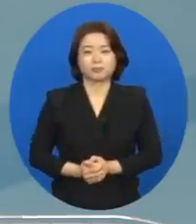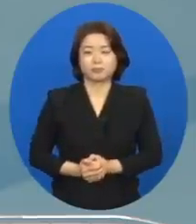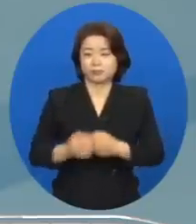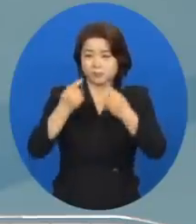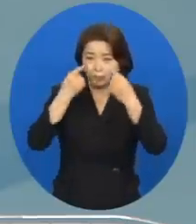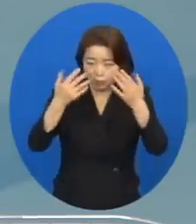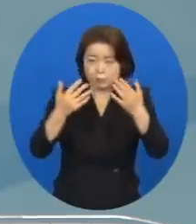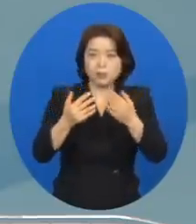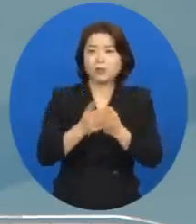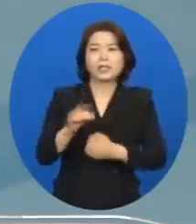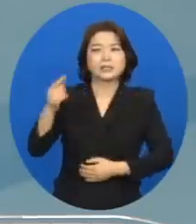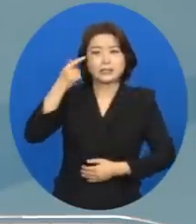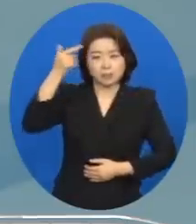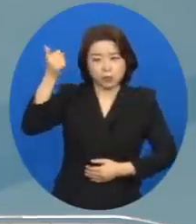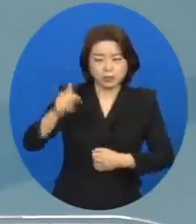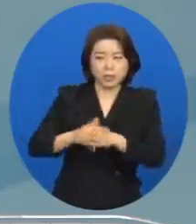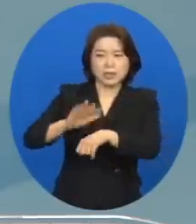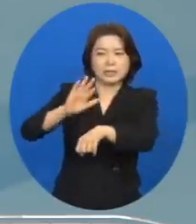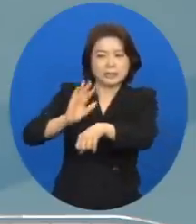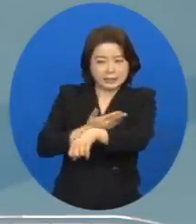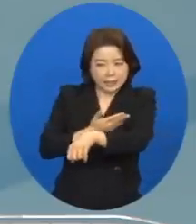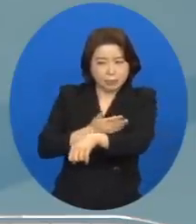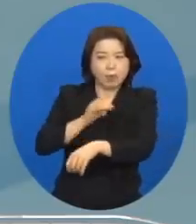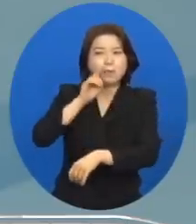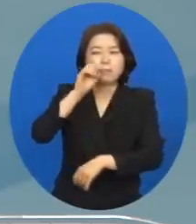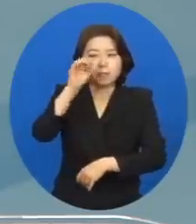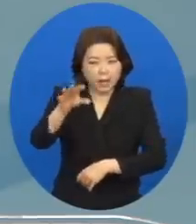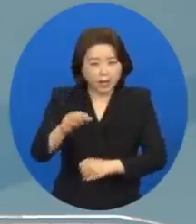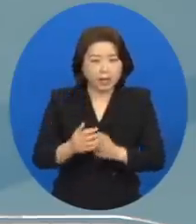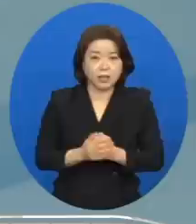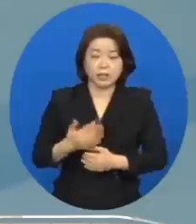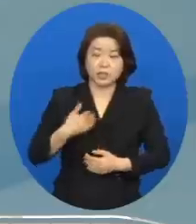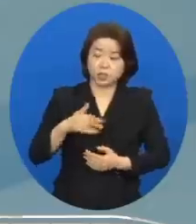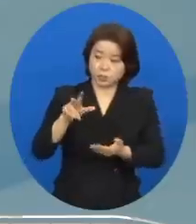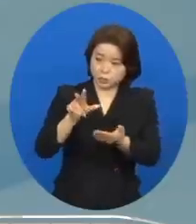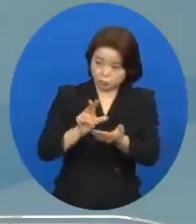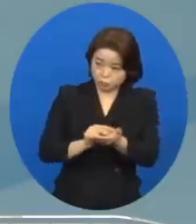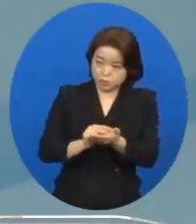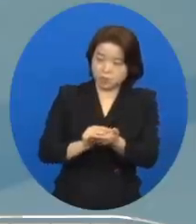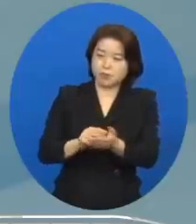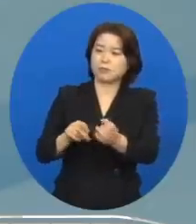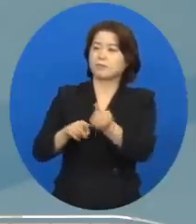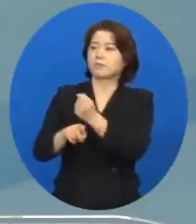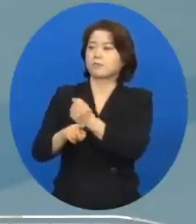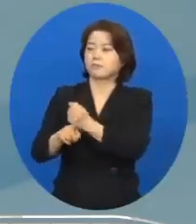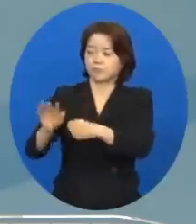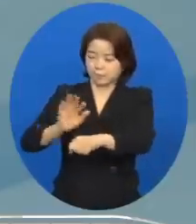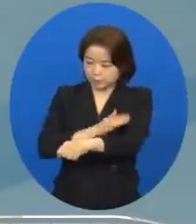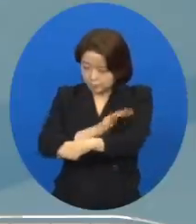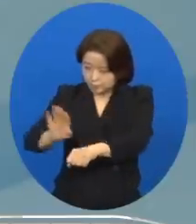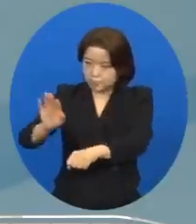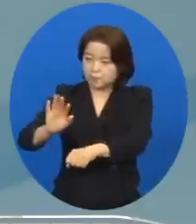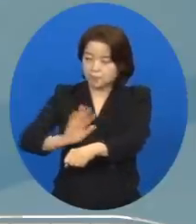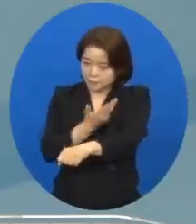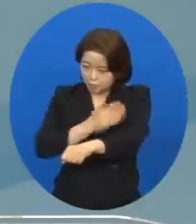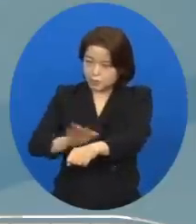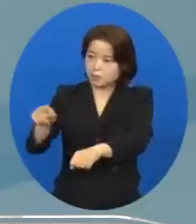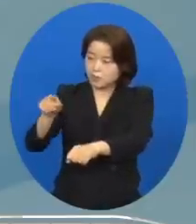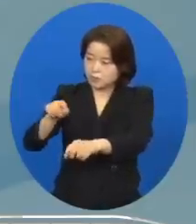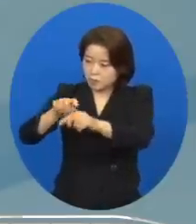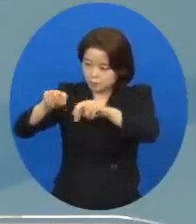분명히 그 목사님이 잘못 말했고 저는 그 문제를 따질 자격이 있습니다.